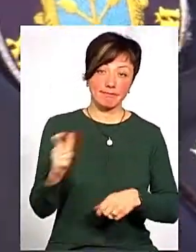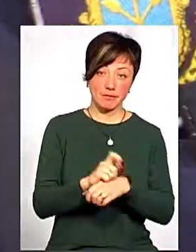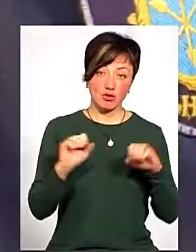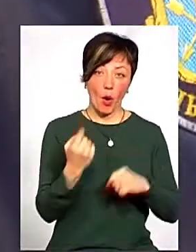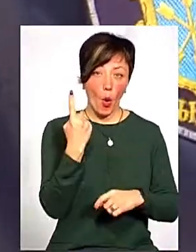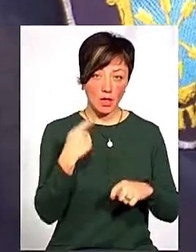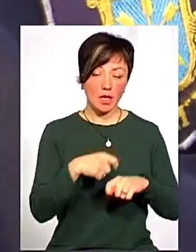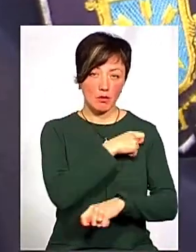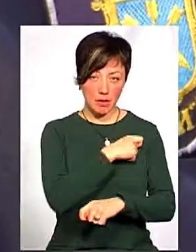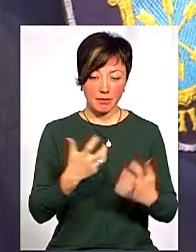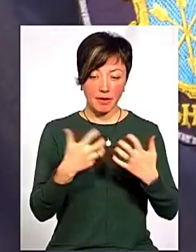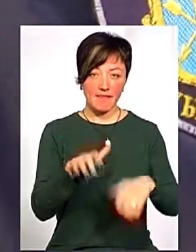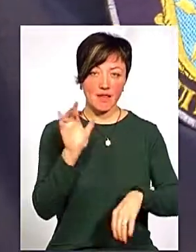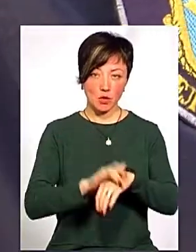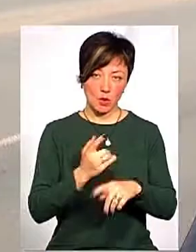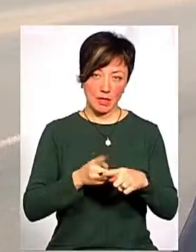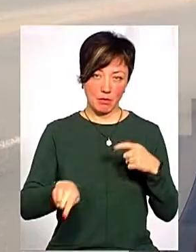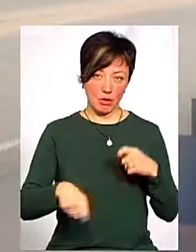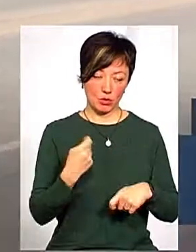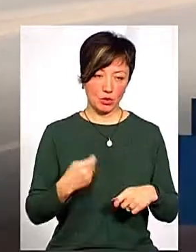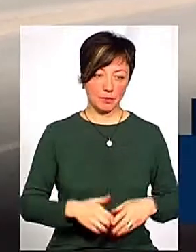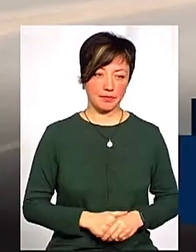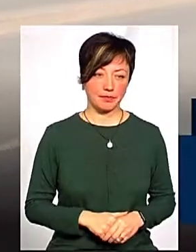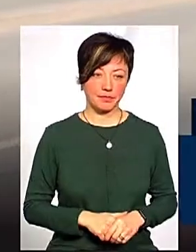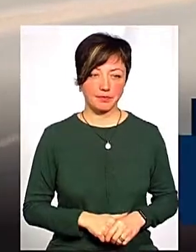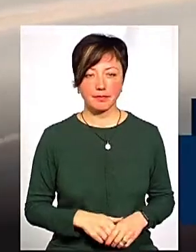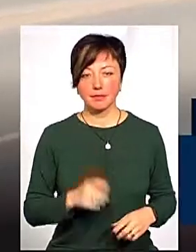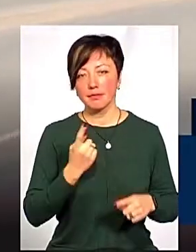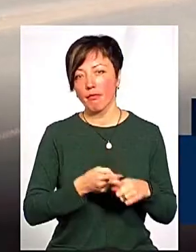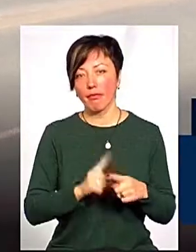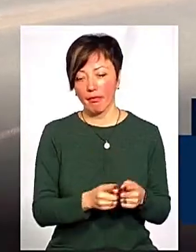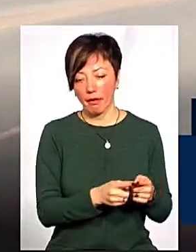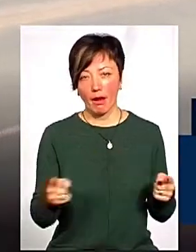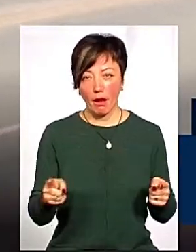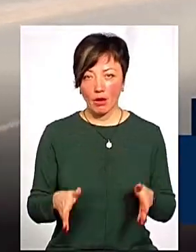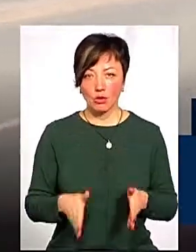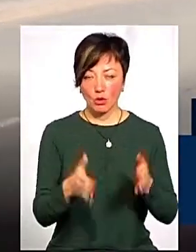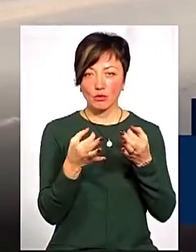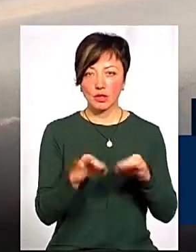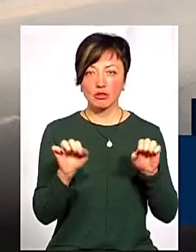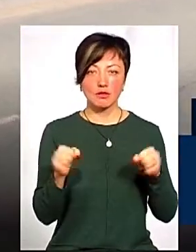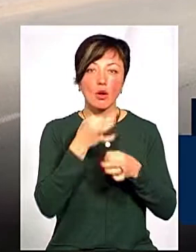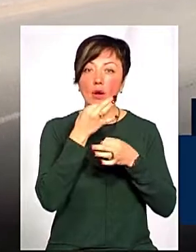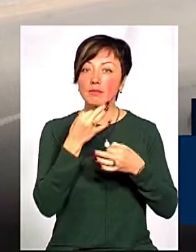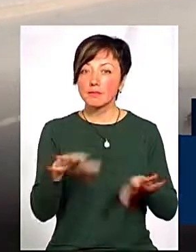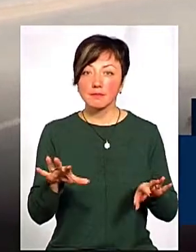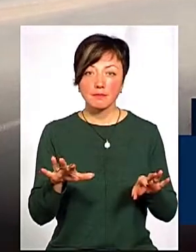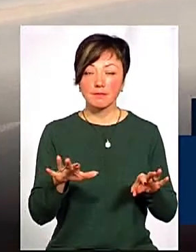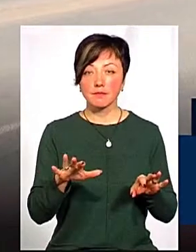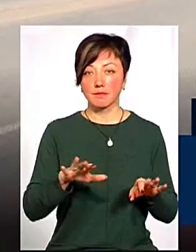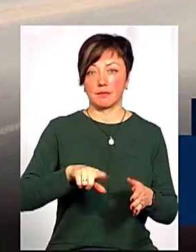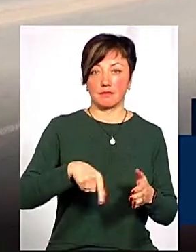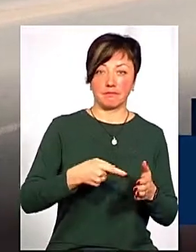на 1 кілометр, прилад фіксує це порушення. На даній ділянці дороги допустима швидкість, як в будь-якому